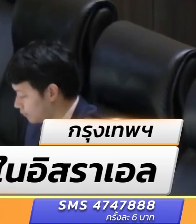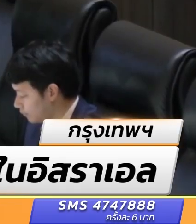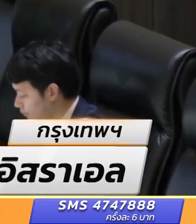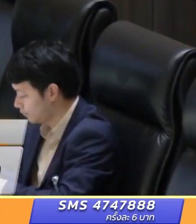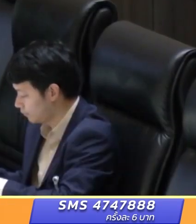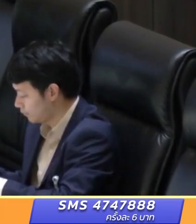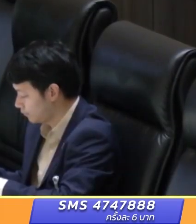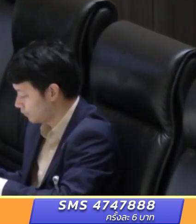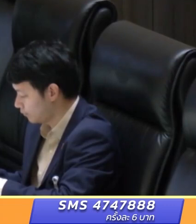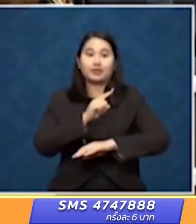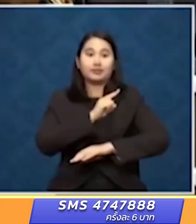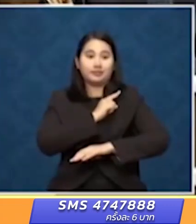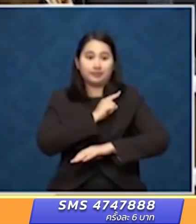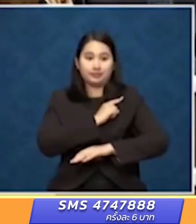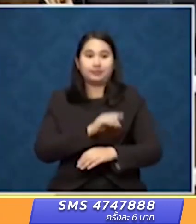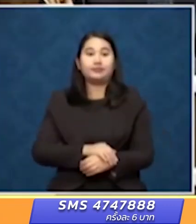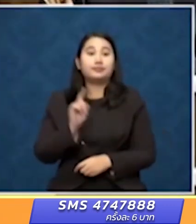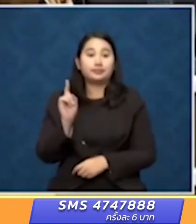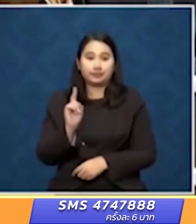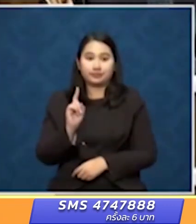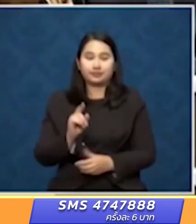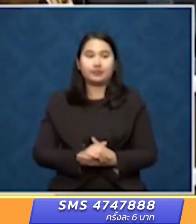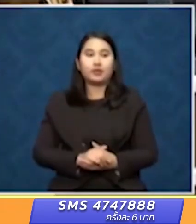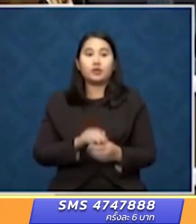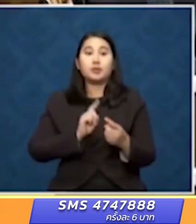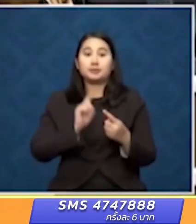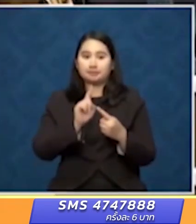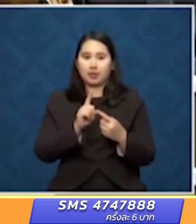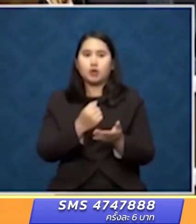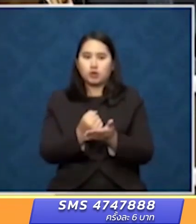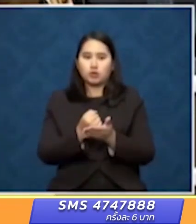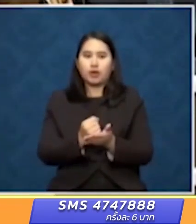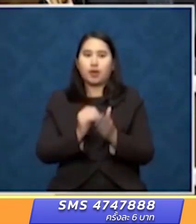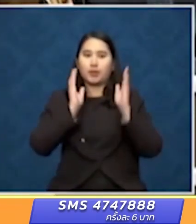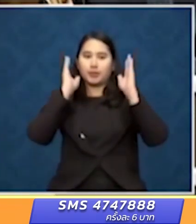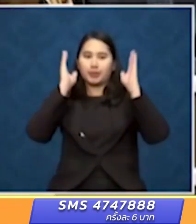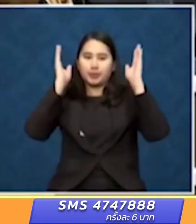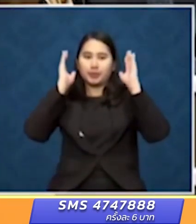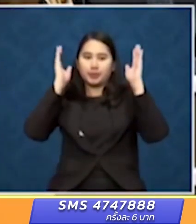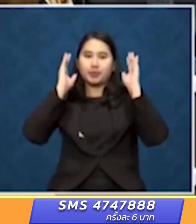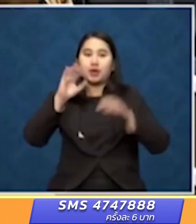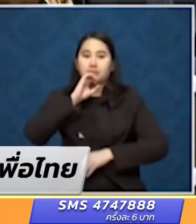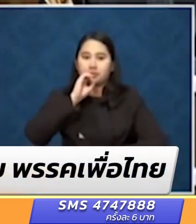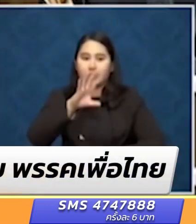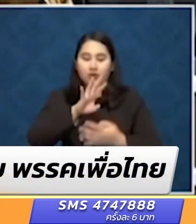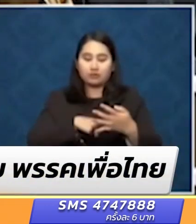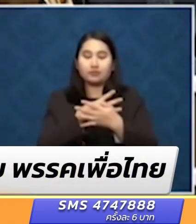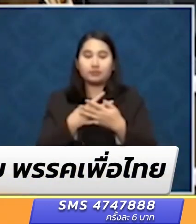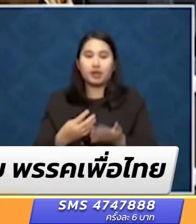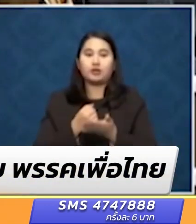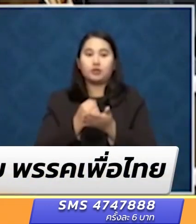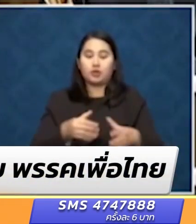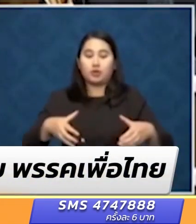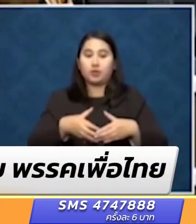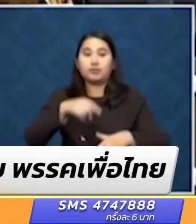มีเหตุให้ได้รับอุบัติเหตุหลายครั้ง 1นะคะช่วยสื่อสารเป็นระยะถึงมาตรการความช่วยเหลือแรงงานไทย